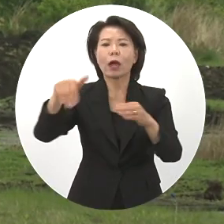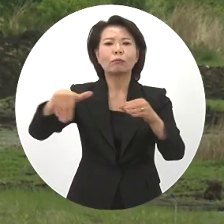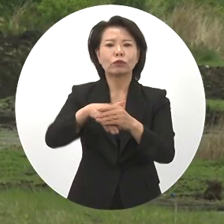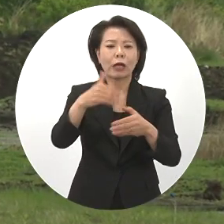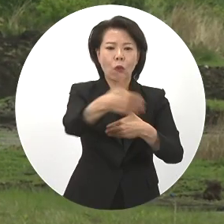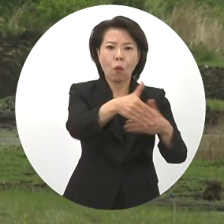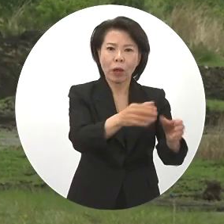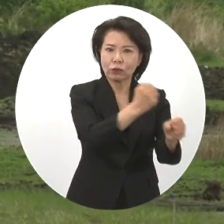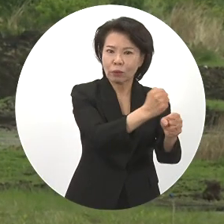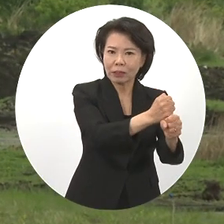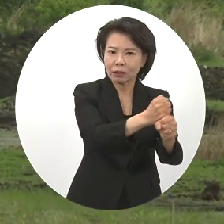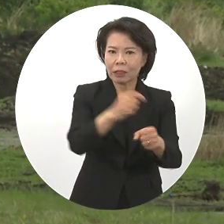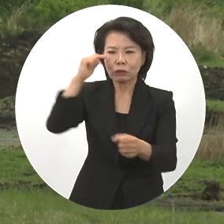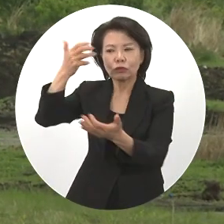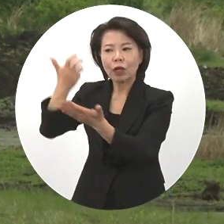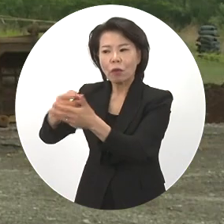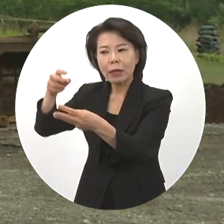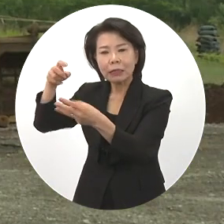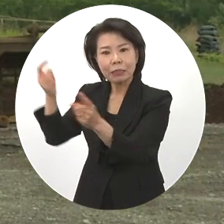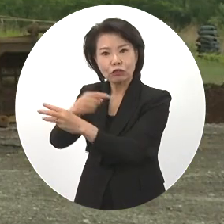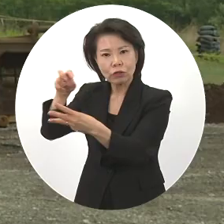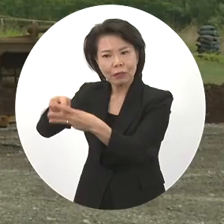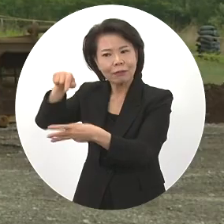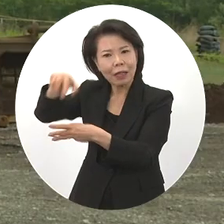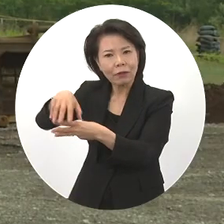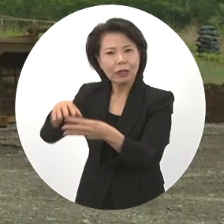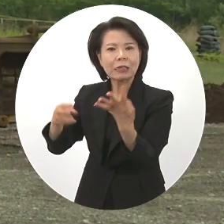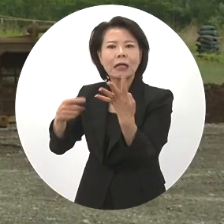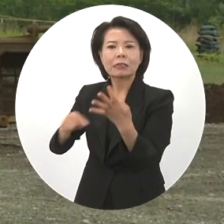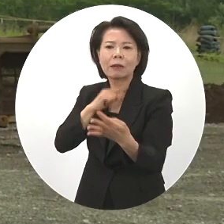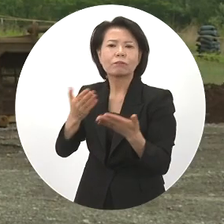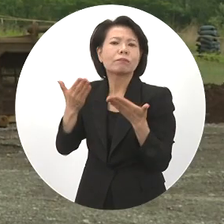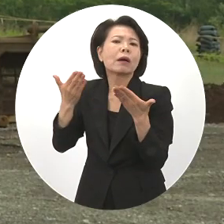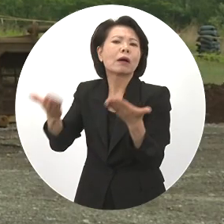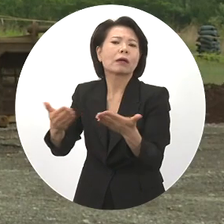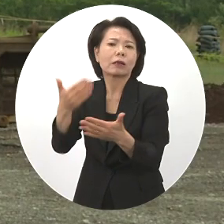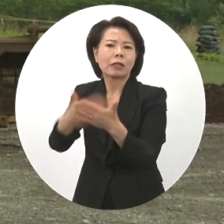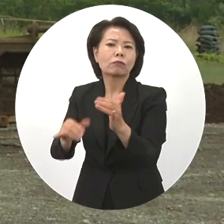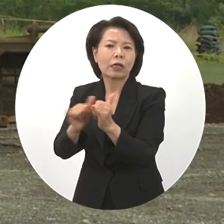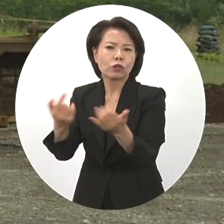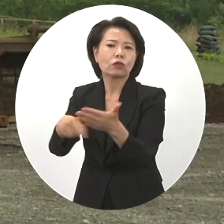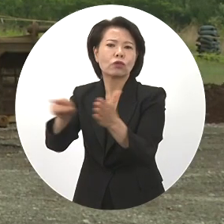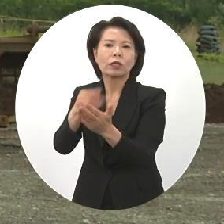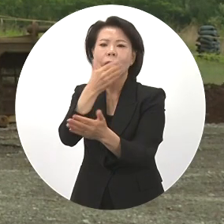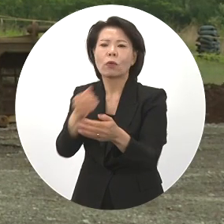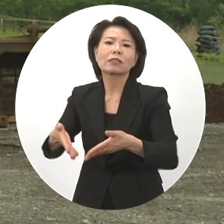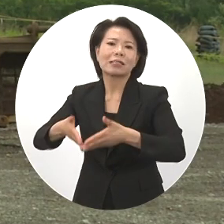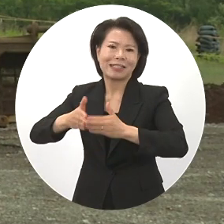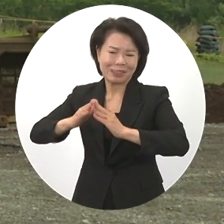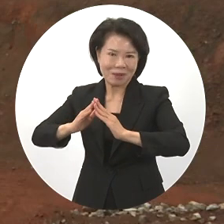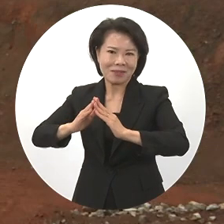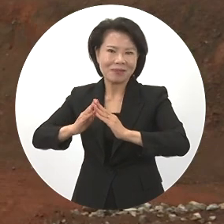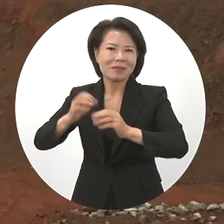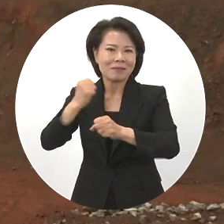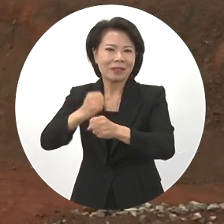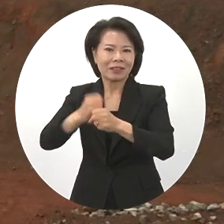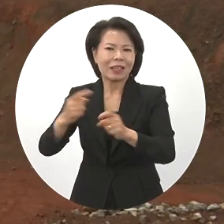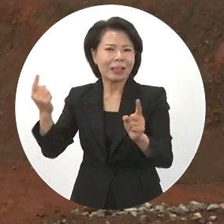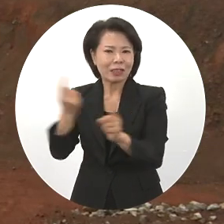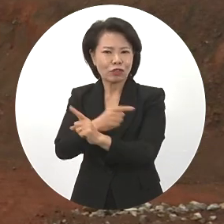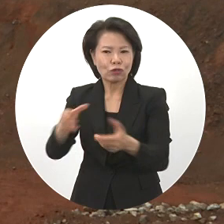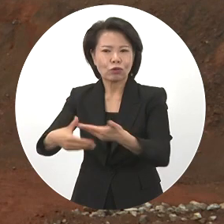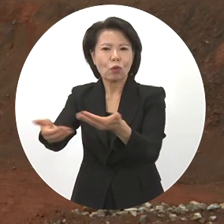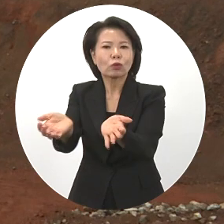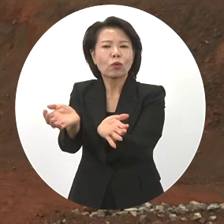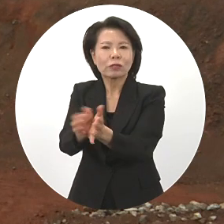복합문화공간으로 조성되고 트라우마치유센터는 4.3 생존희생자와 유족을 위한 복지시설로